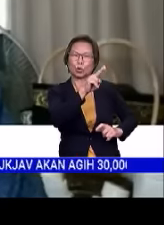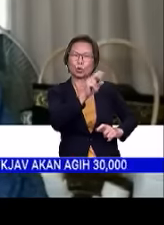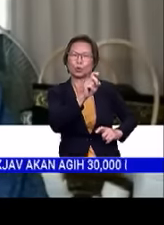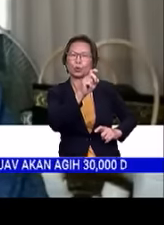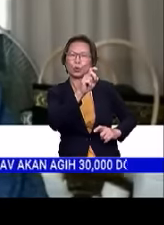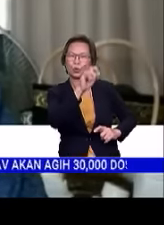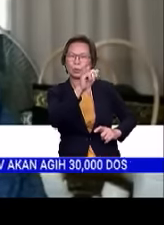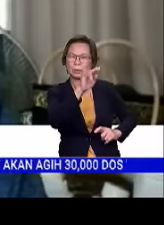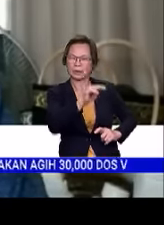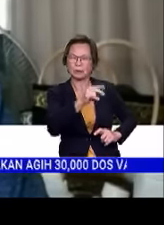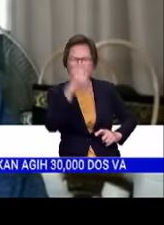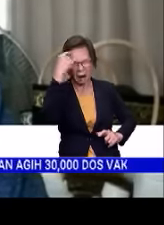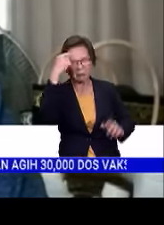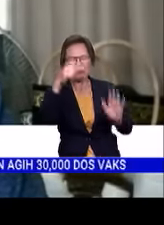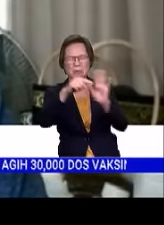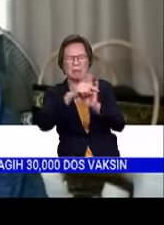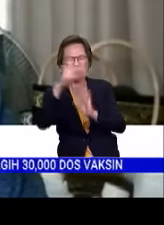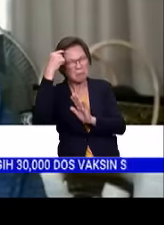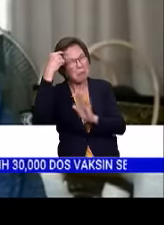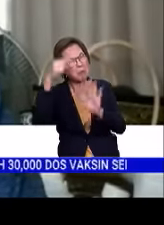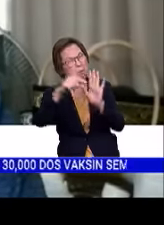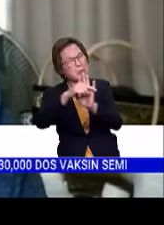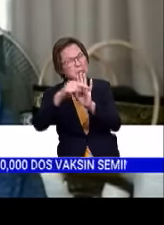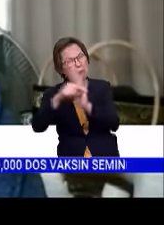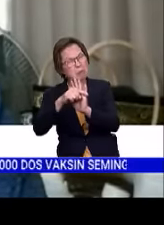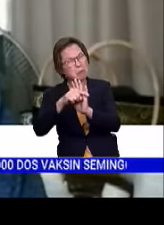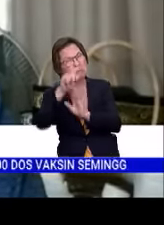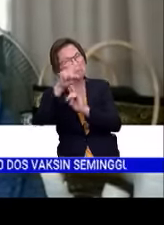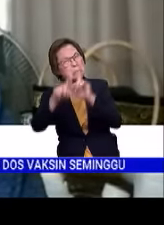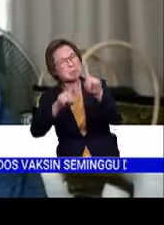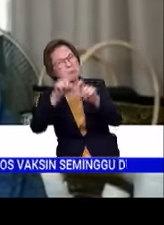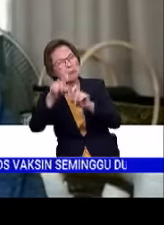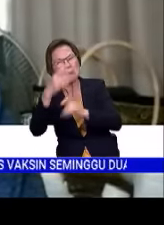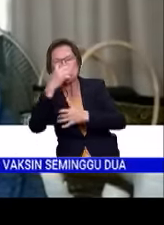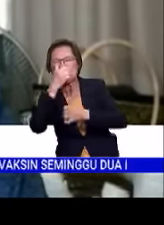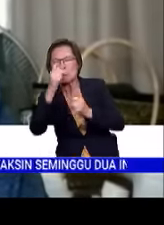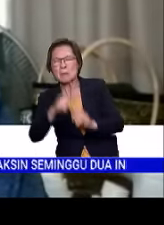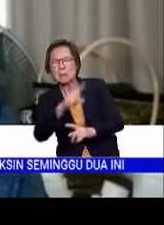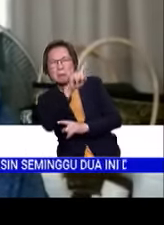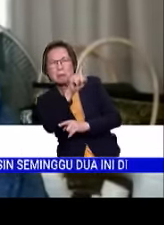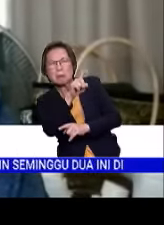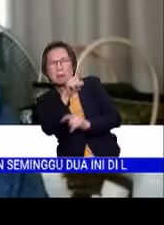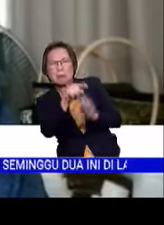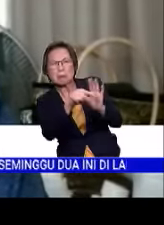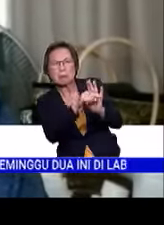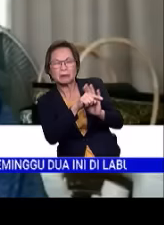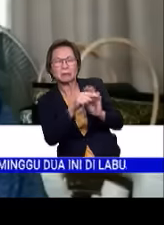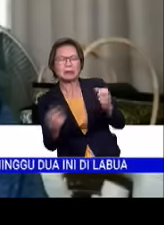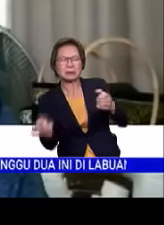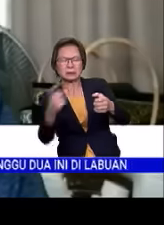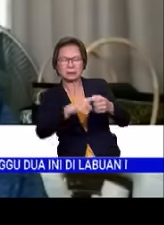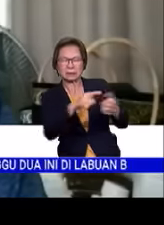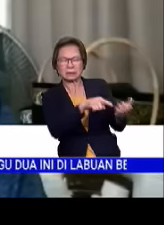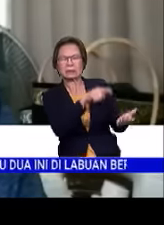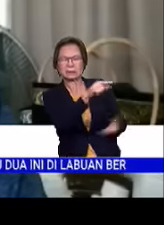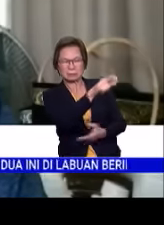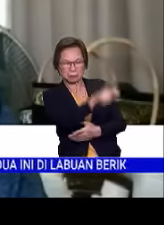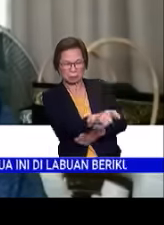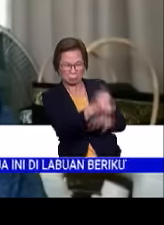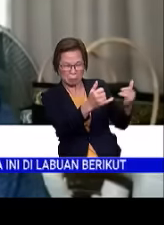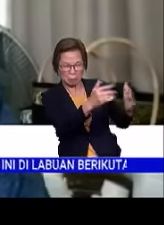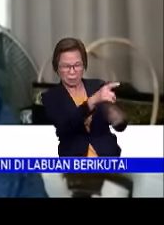tanggapan negatif yang dipertikaikan daripada peminat tentang kesetiaan